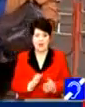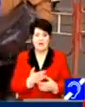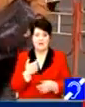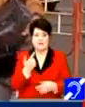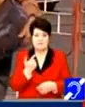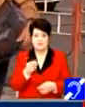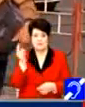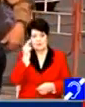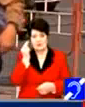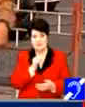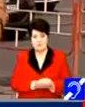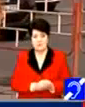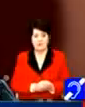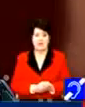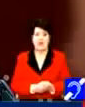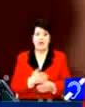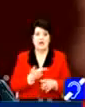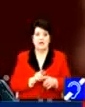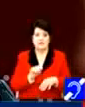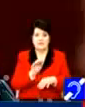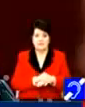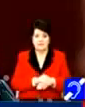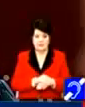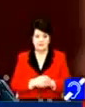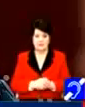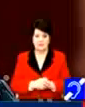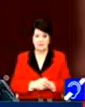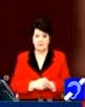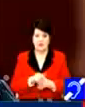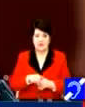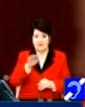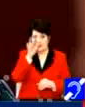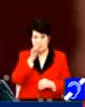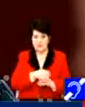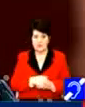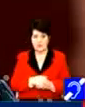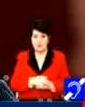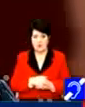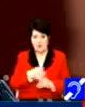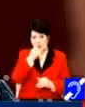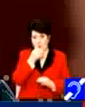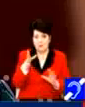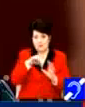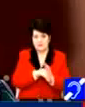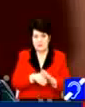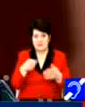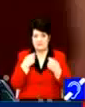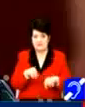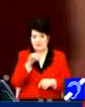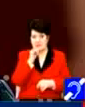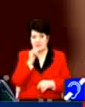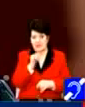și instituțiile de învățământ. Asta, de fapt, ne dă de înțeles că în Chișinău nu mai poți amplasa gherete care se vândă